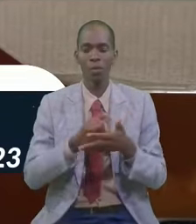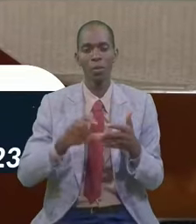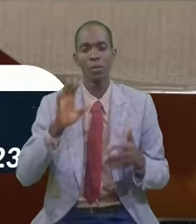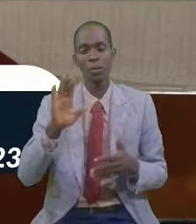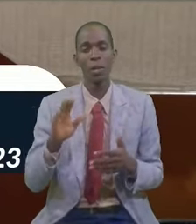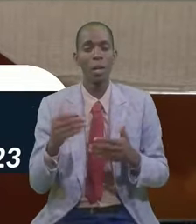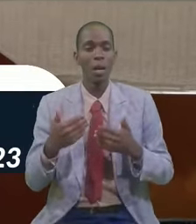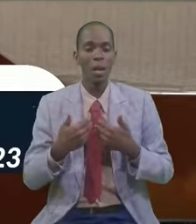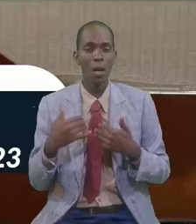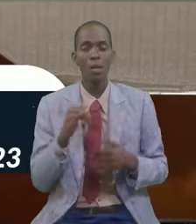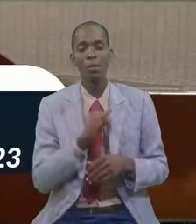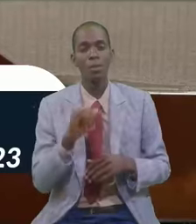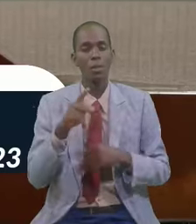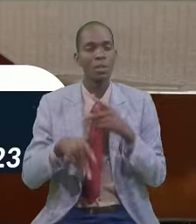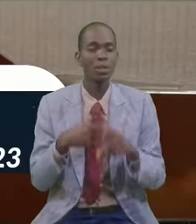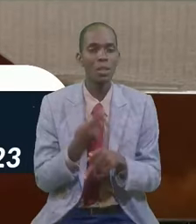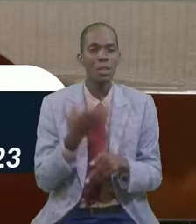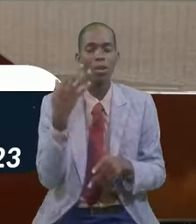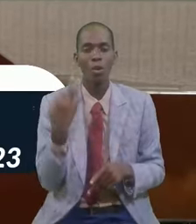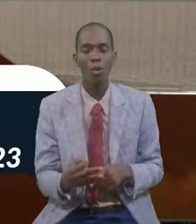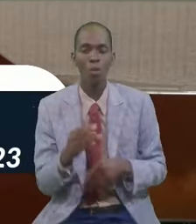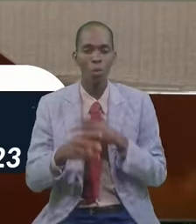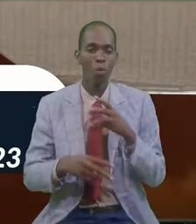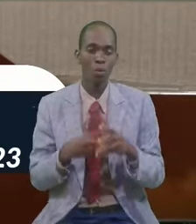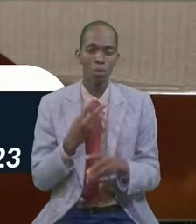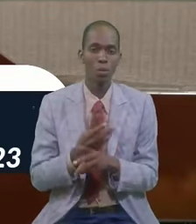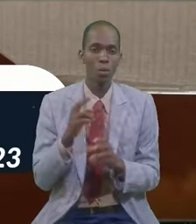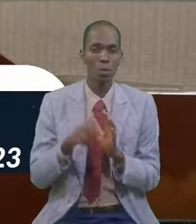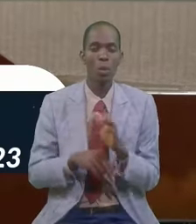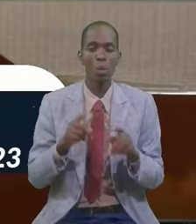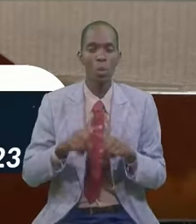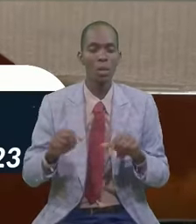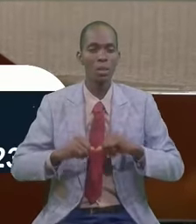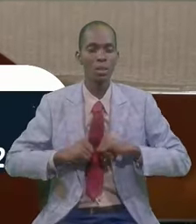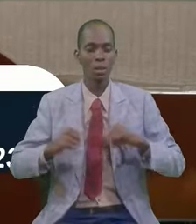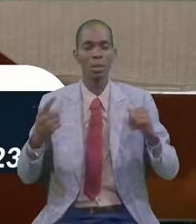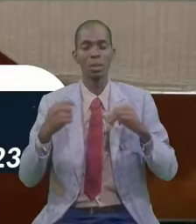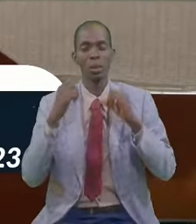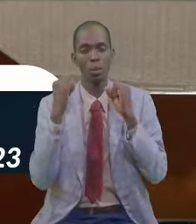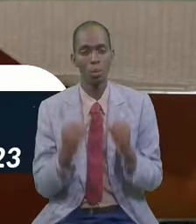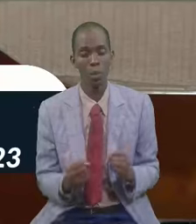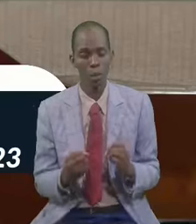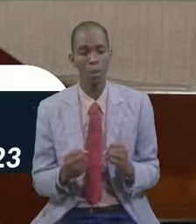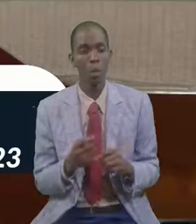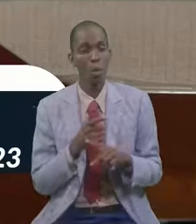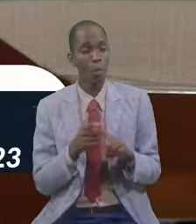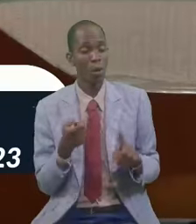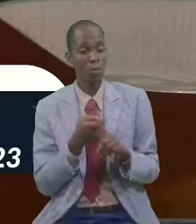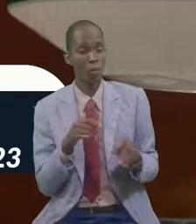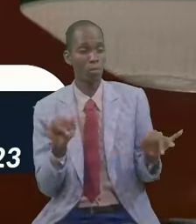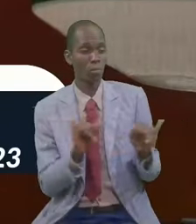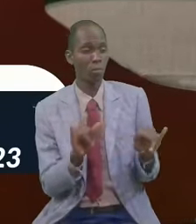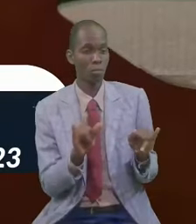2 Timothée 3:5 qui dit que ils ont une forme de religion, une forme de piété, une forme de